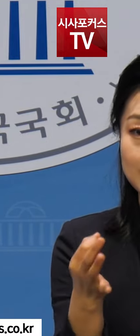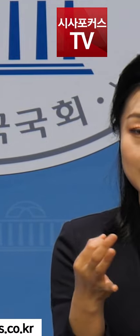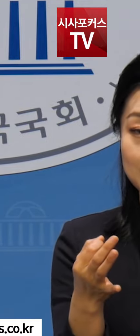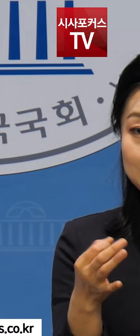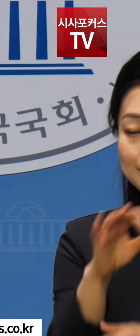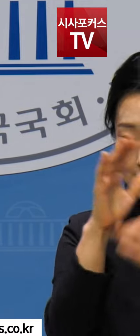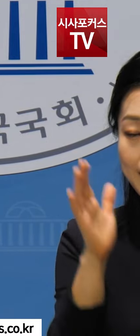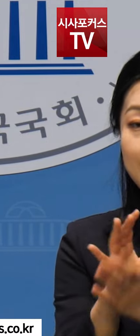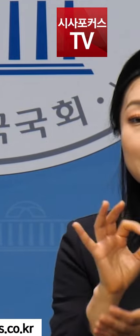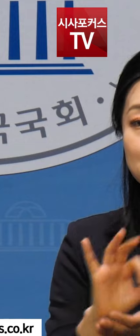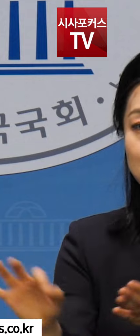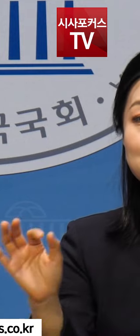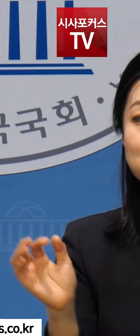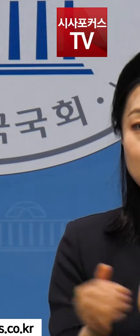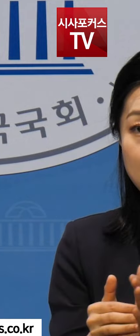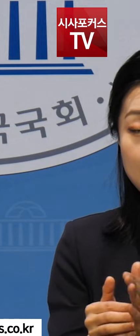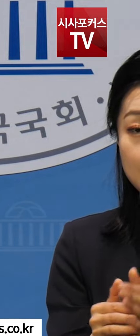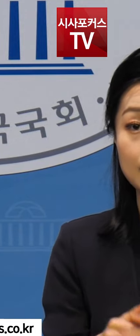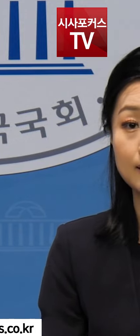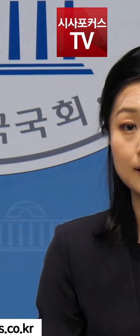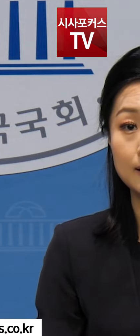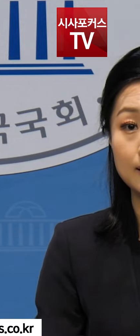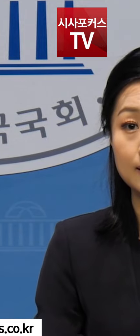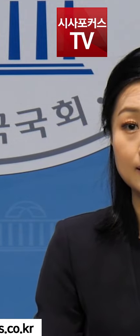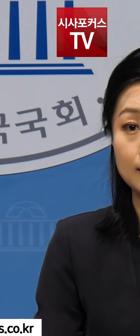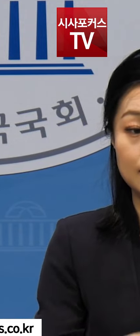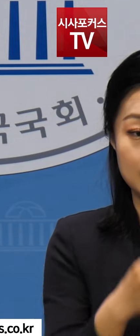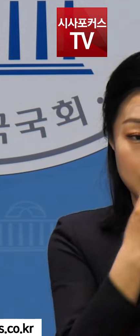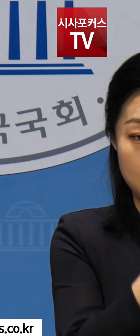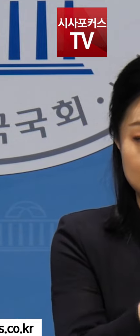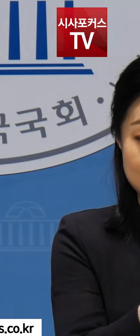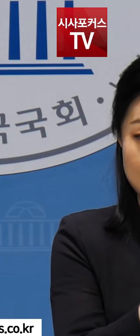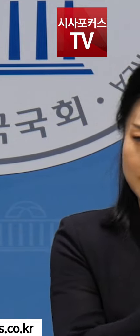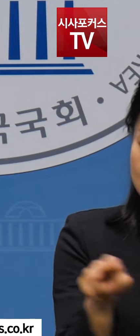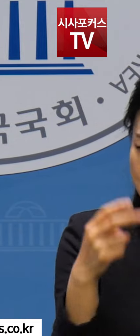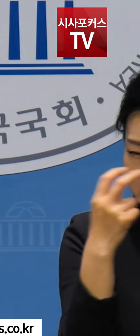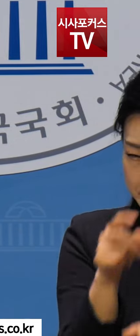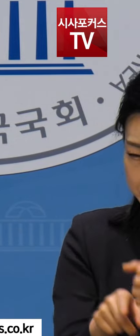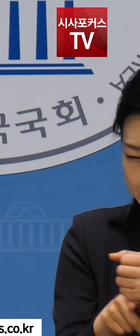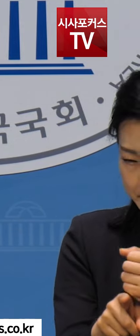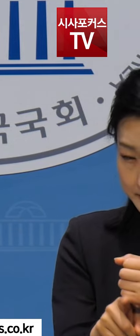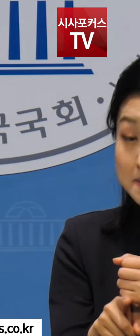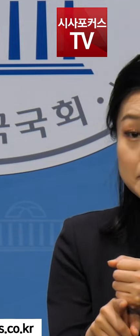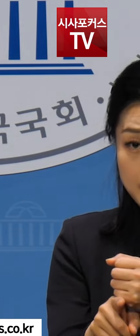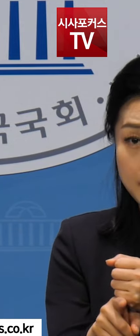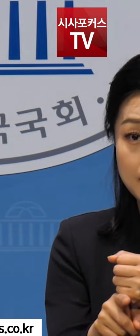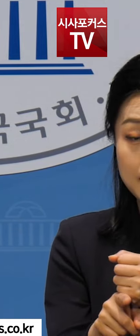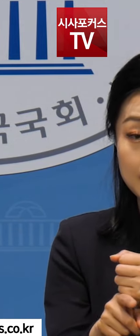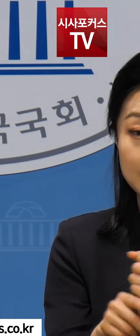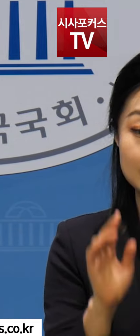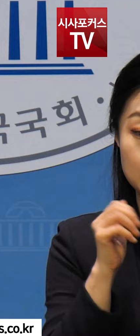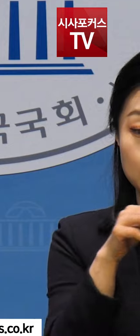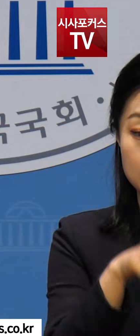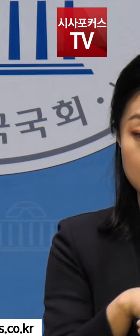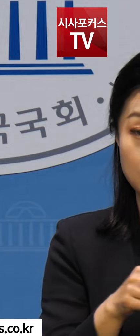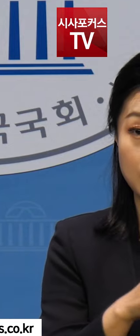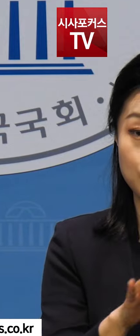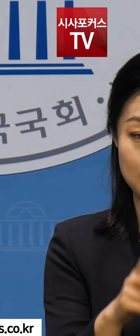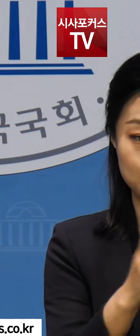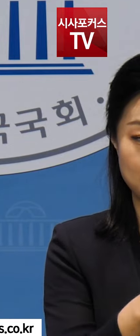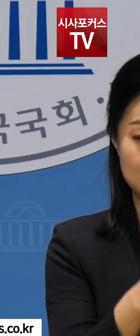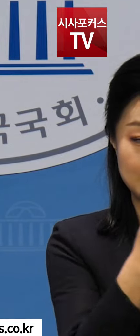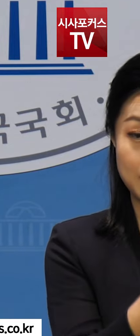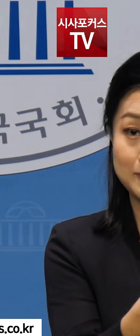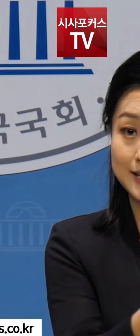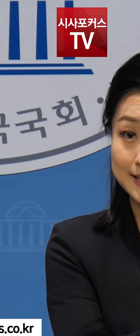원으로 사용하였습니다. 대장동 1기 수사팀은 이에 대한 강도 높은 조사를 진행하였으나 대선 이후 교체된 2기